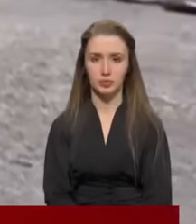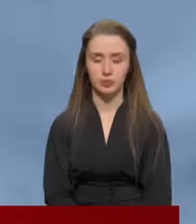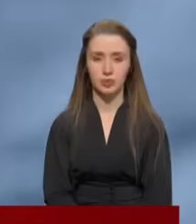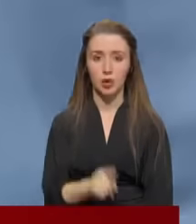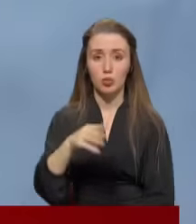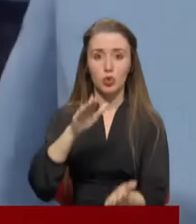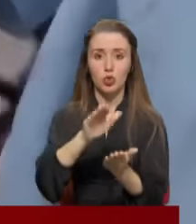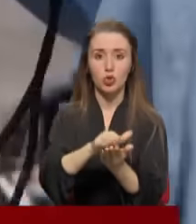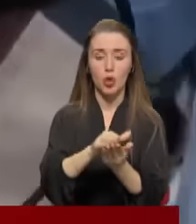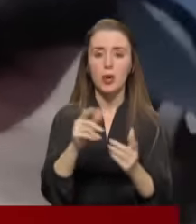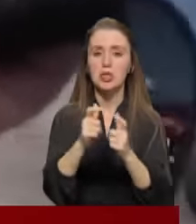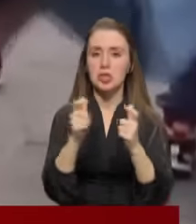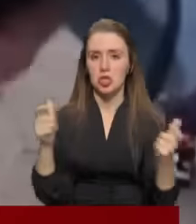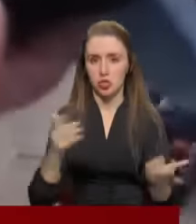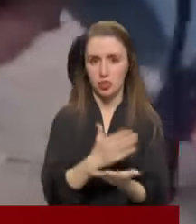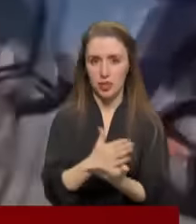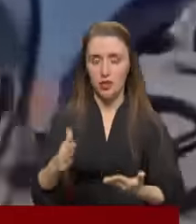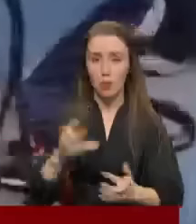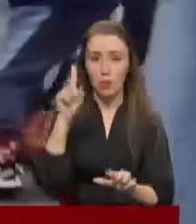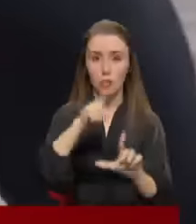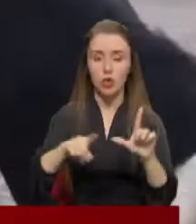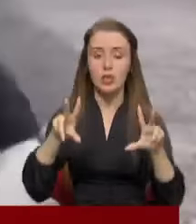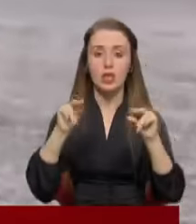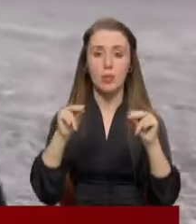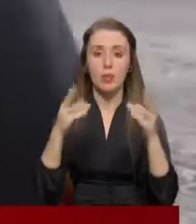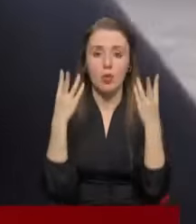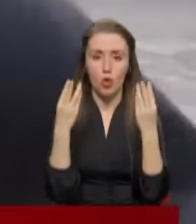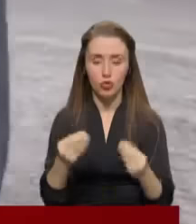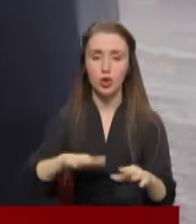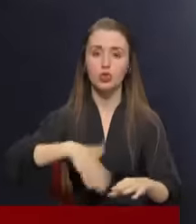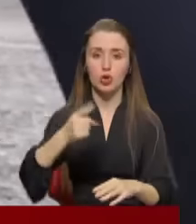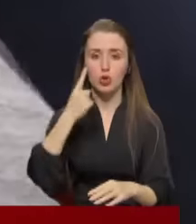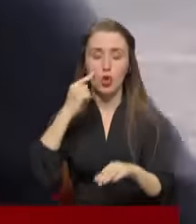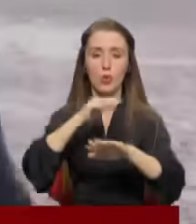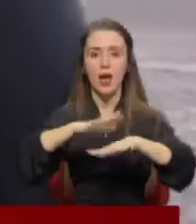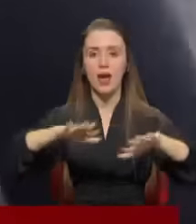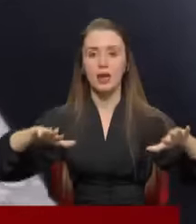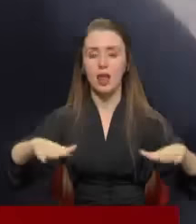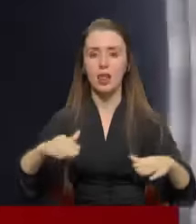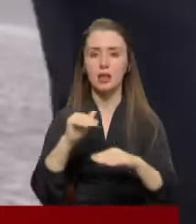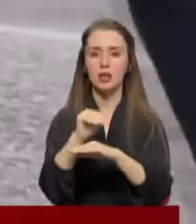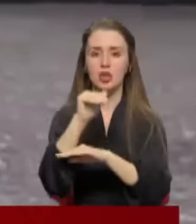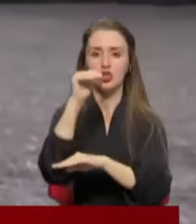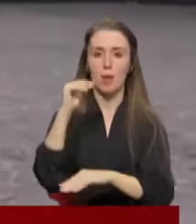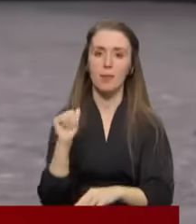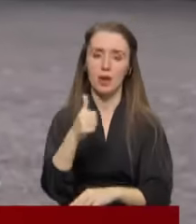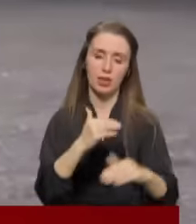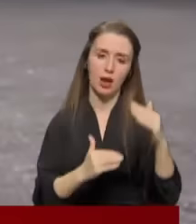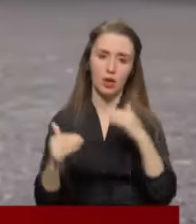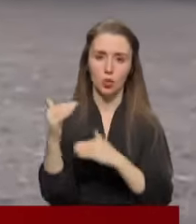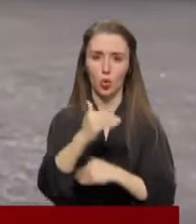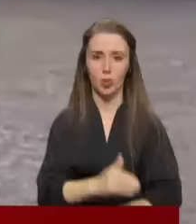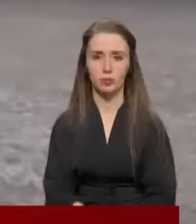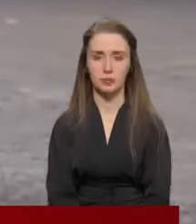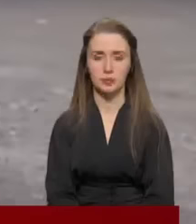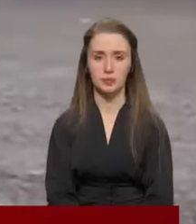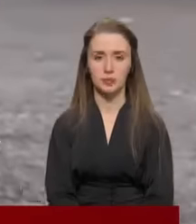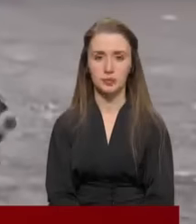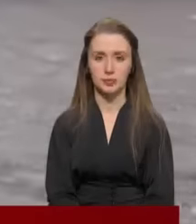Robot köpek henüz gelişim aşamasında. Projenin tamamlanmasıyla görme engellilerin yaşam kalitesinin artması bekleniyor.